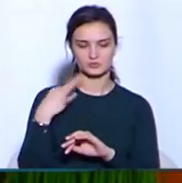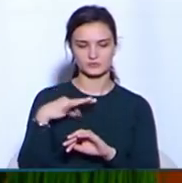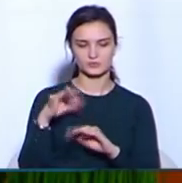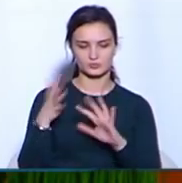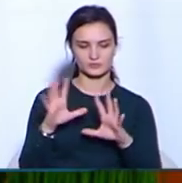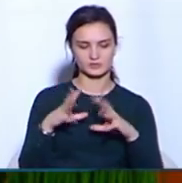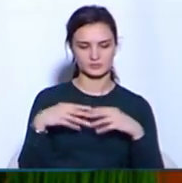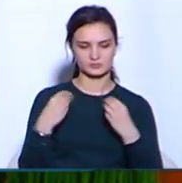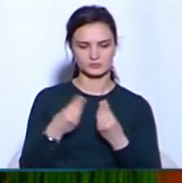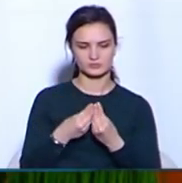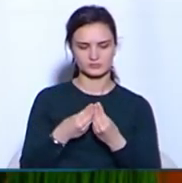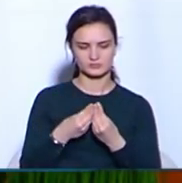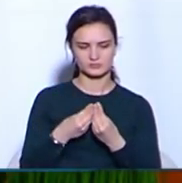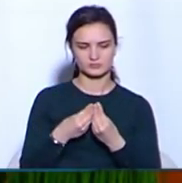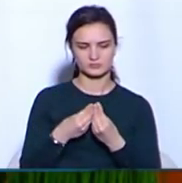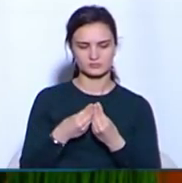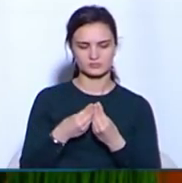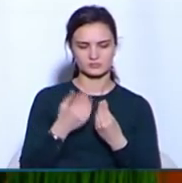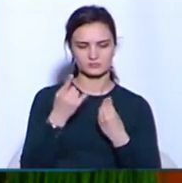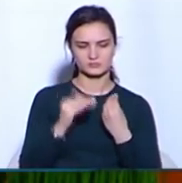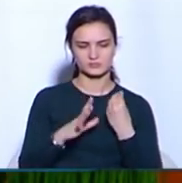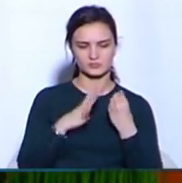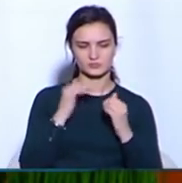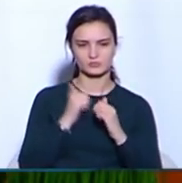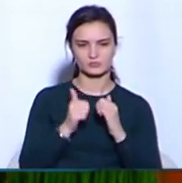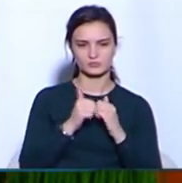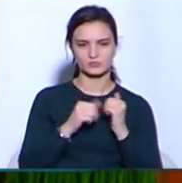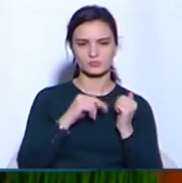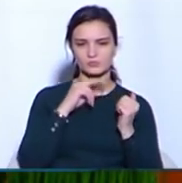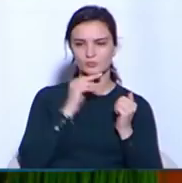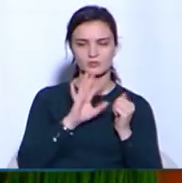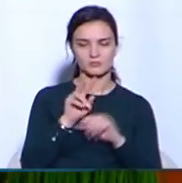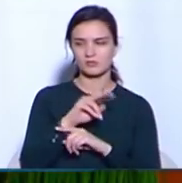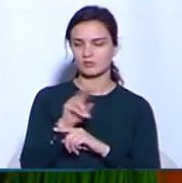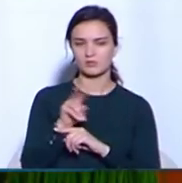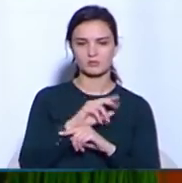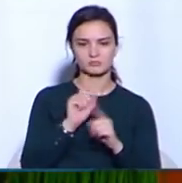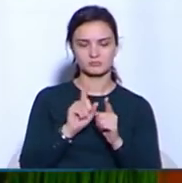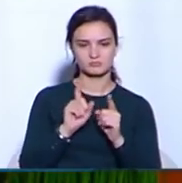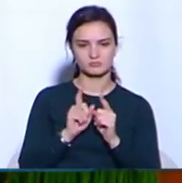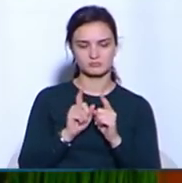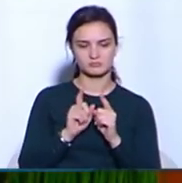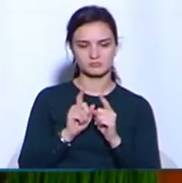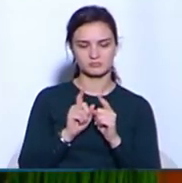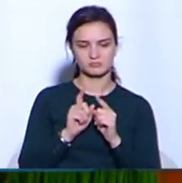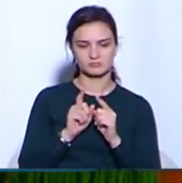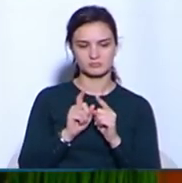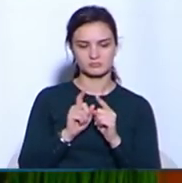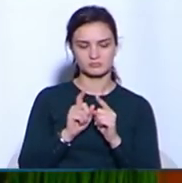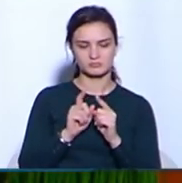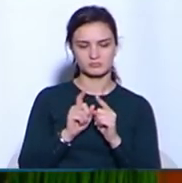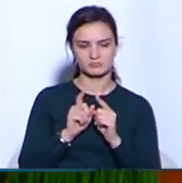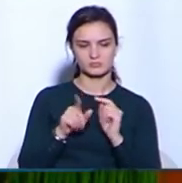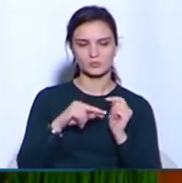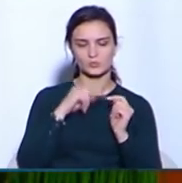უკვე დაოჯახებულია. ბავშვობაში მას ჰქონდა ყოველთვის უყურადღებობის, აი ასეთი, ასე მრჩებოდა ყოველ შემთხვევაში, გასწრა